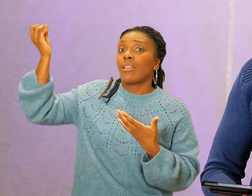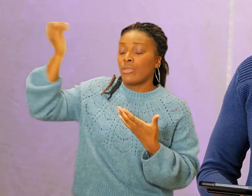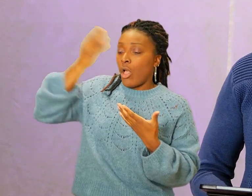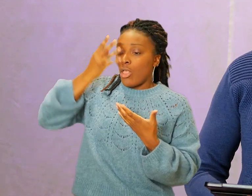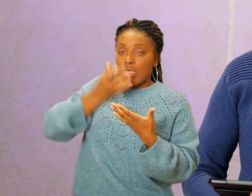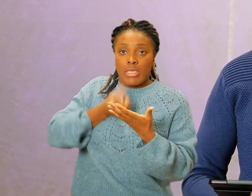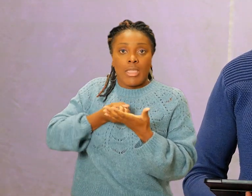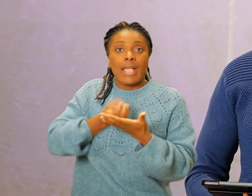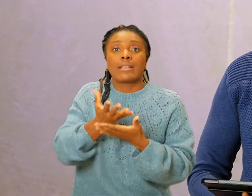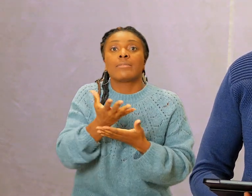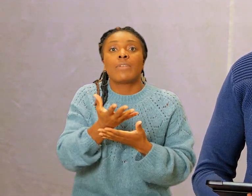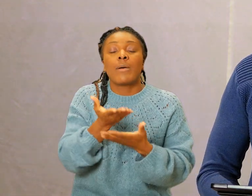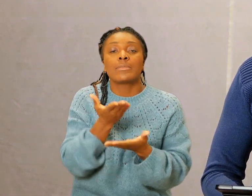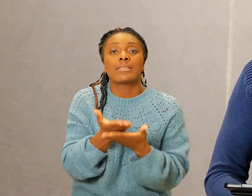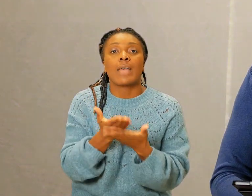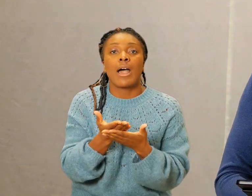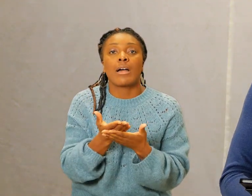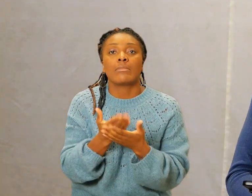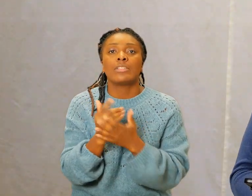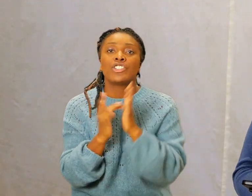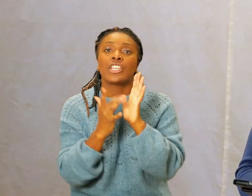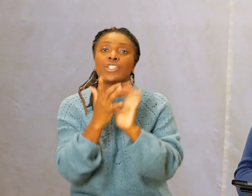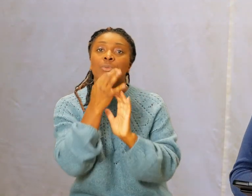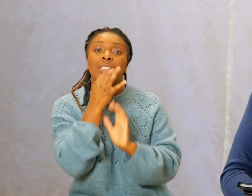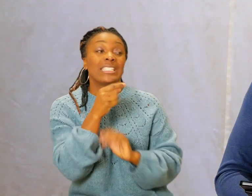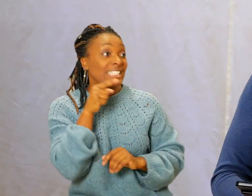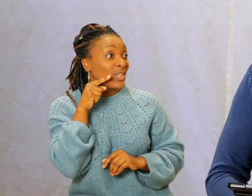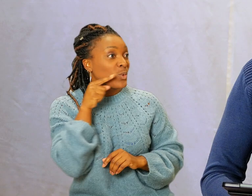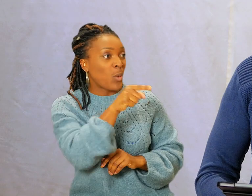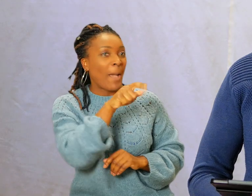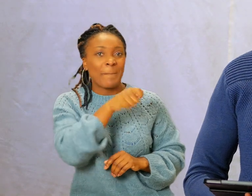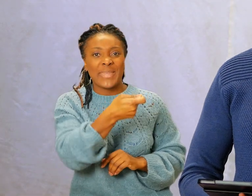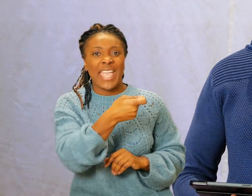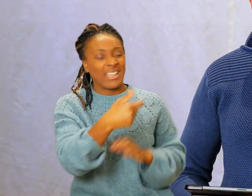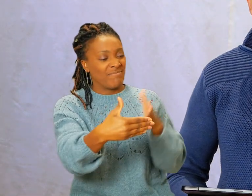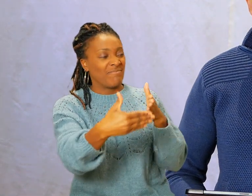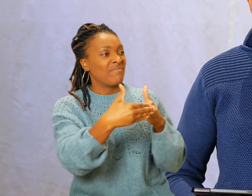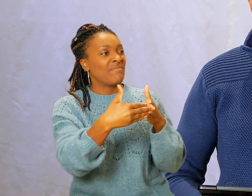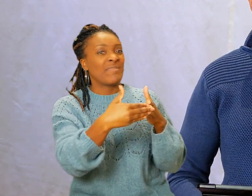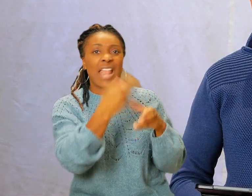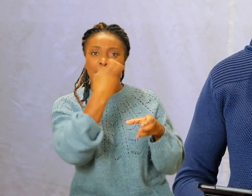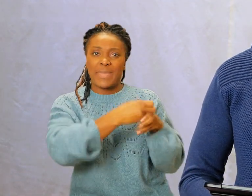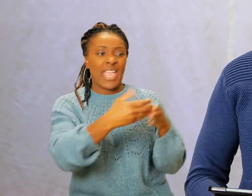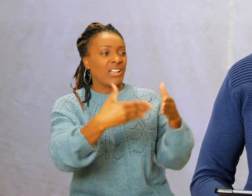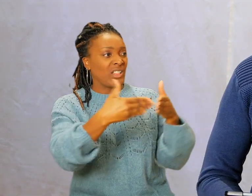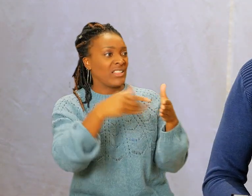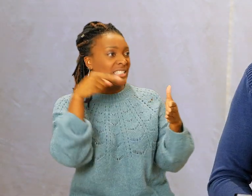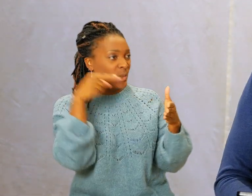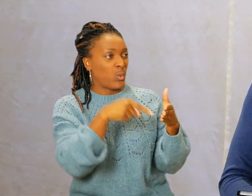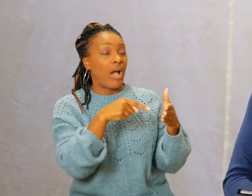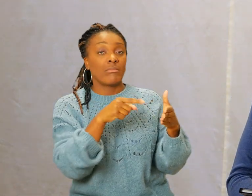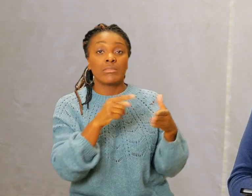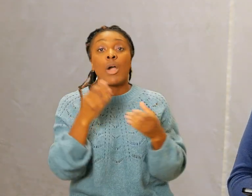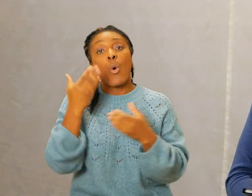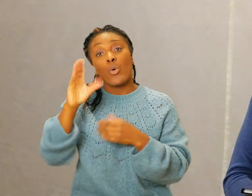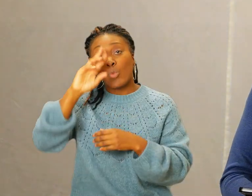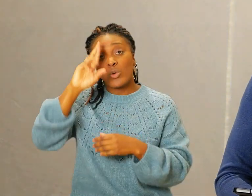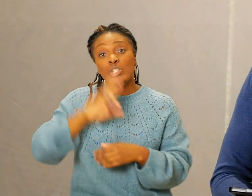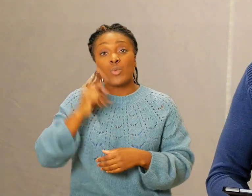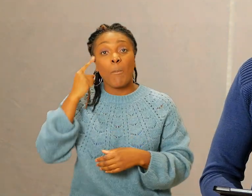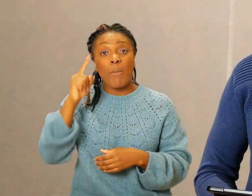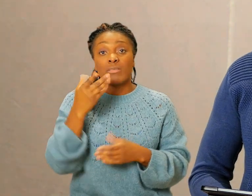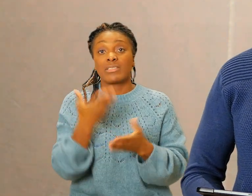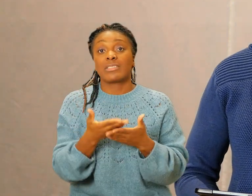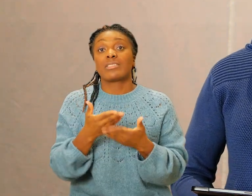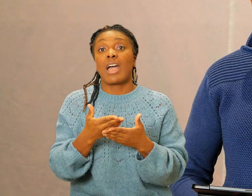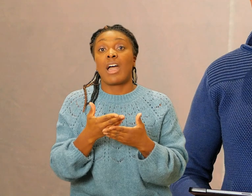En fait, Jésus dit pas à Pierre, c'est toi la pierre angulaire, comme certains le croient dans certaines religions. Pas du tout. Il